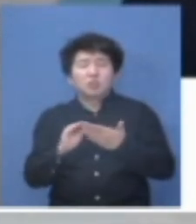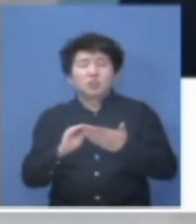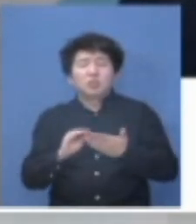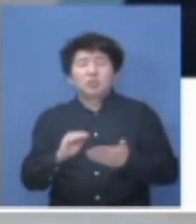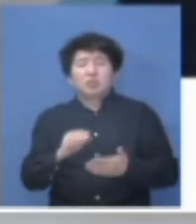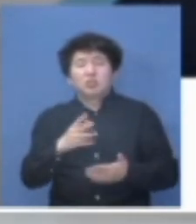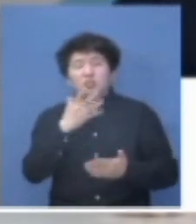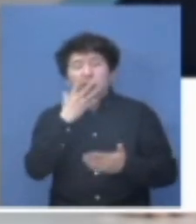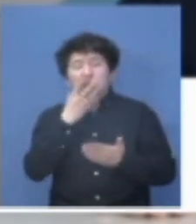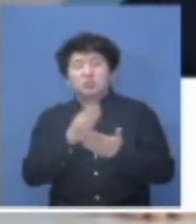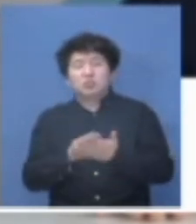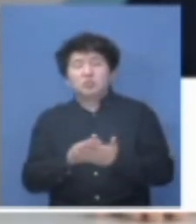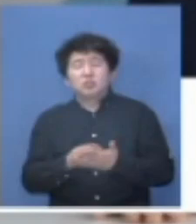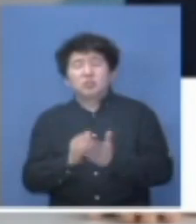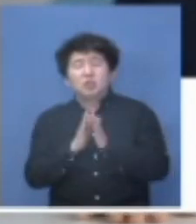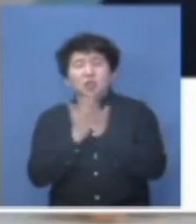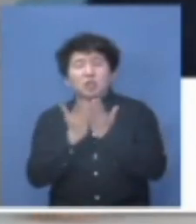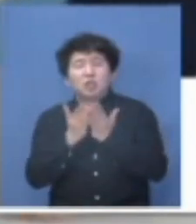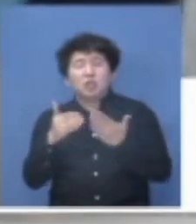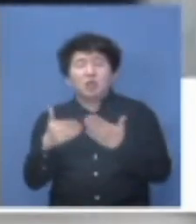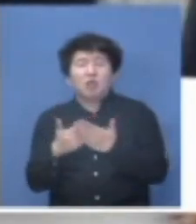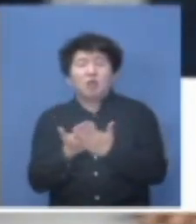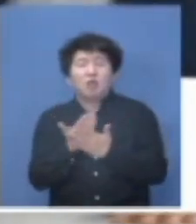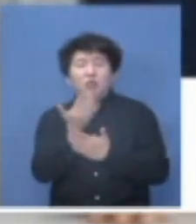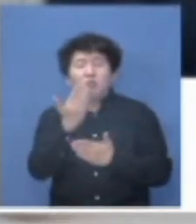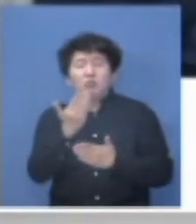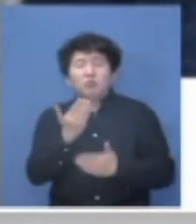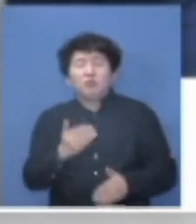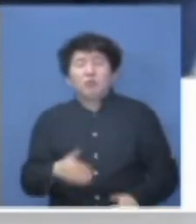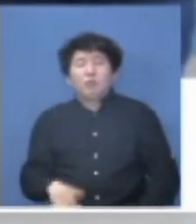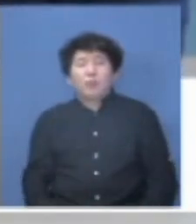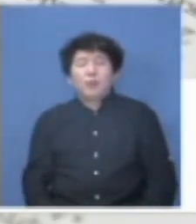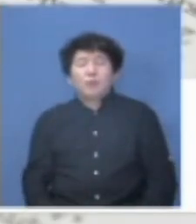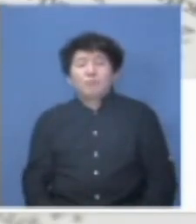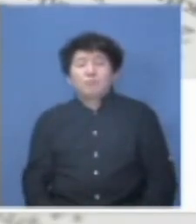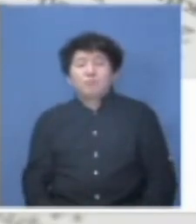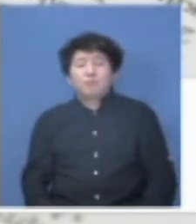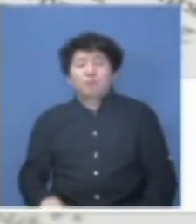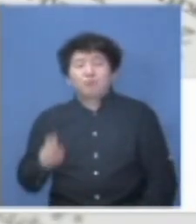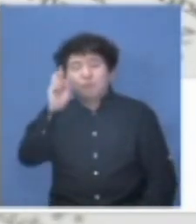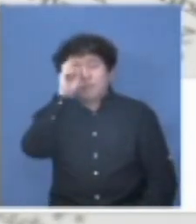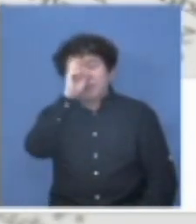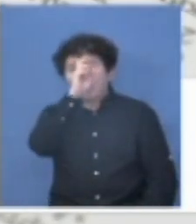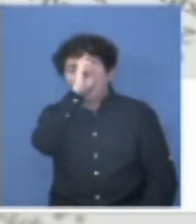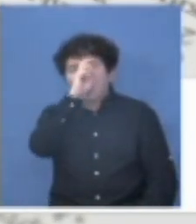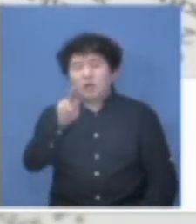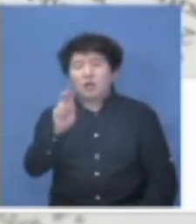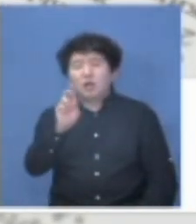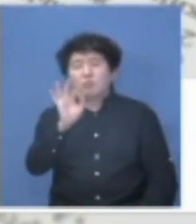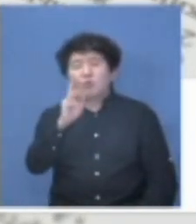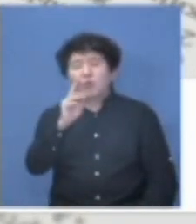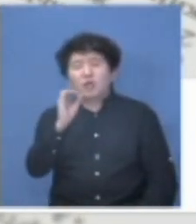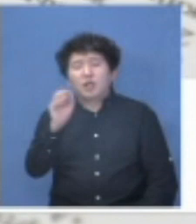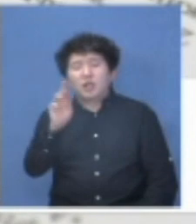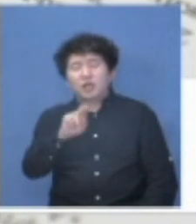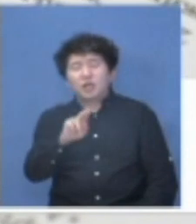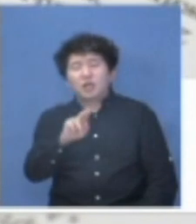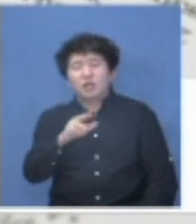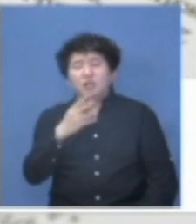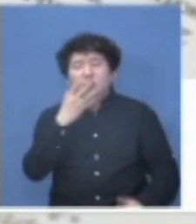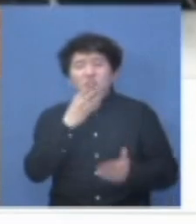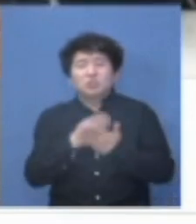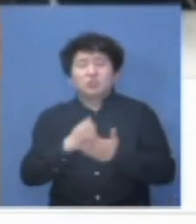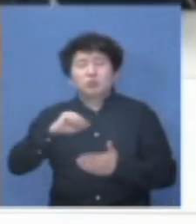своих произведениях. Новую книгу под названием «Терлек» автор презентовал в библиотеке имени Бокея в кругу коллег и друзей, а также